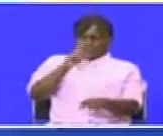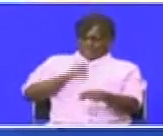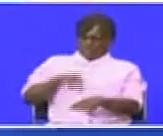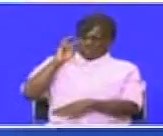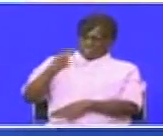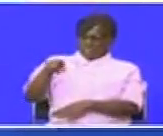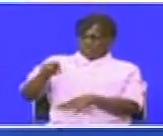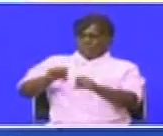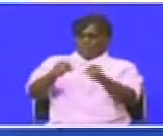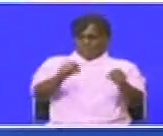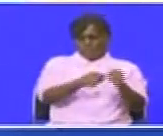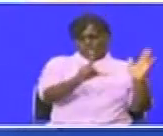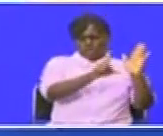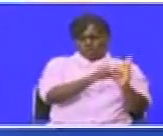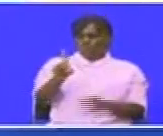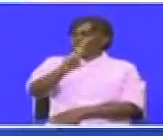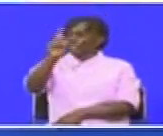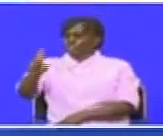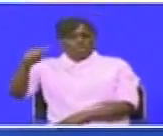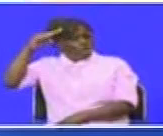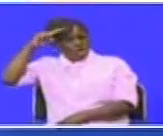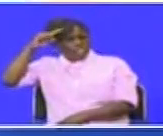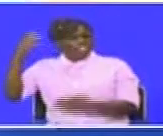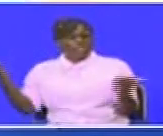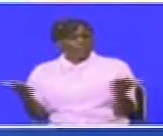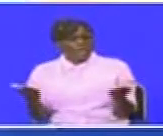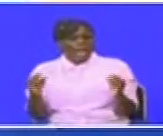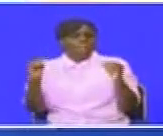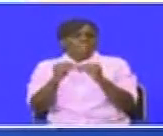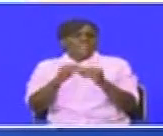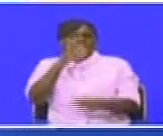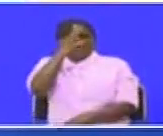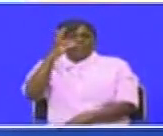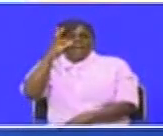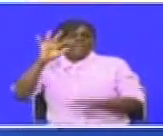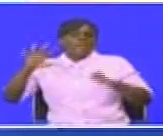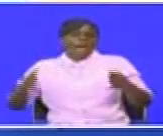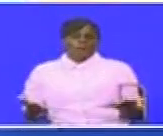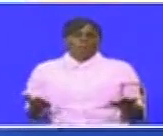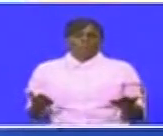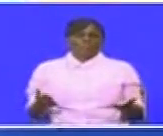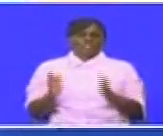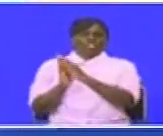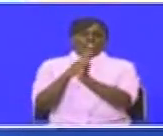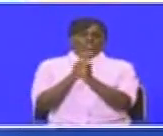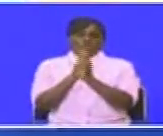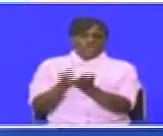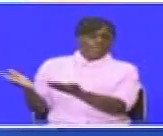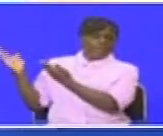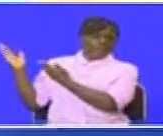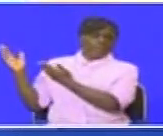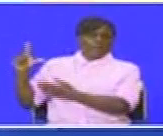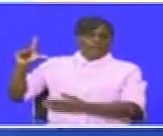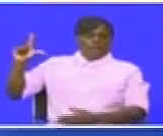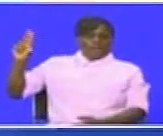kwamba vimemlemea. Lakini je, asili yake ni ipi na alikutana na Mwai Kibaki lini? Huu hapa wasifu wa Mama Lucy